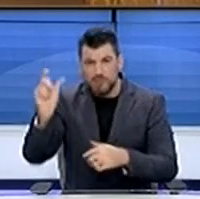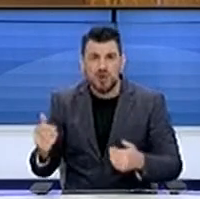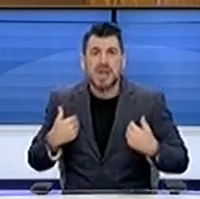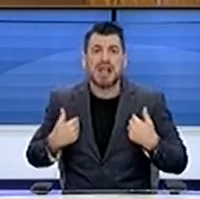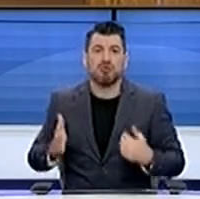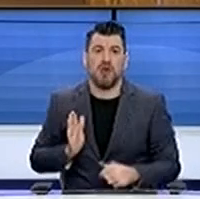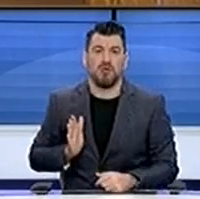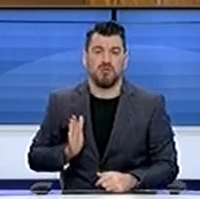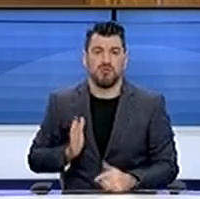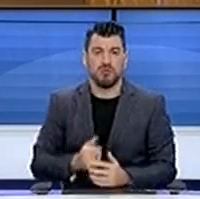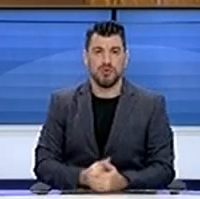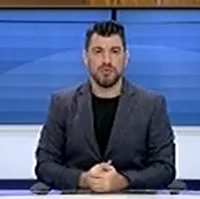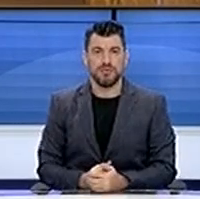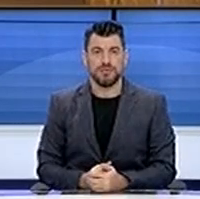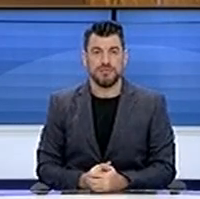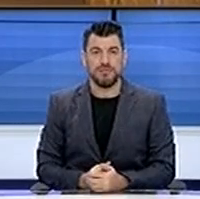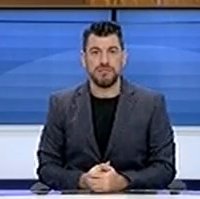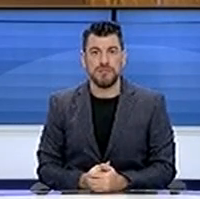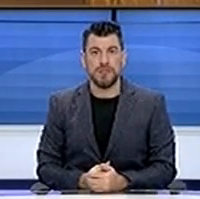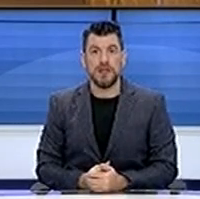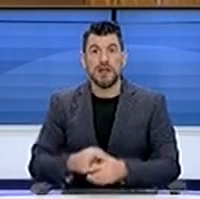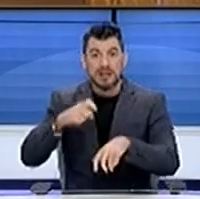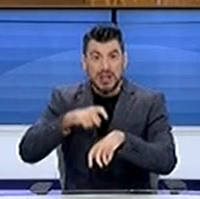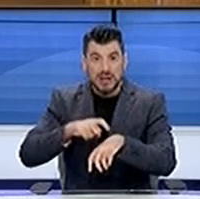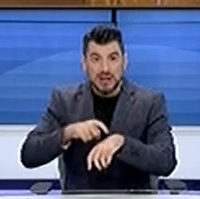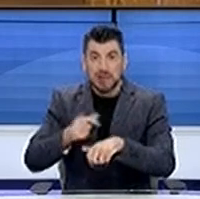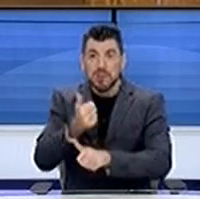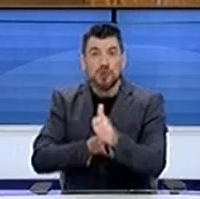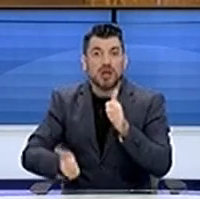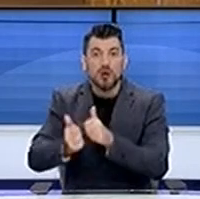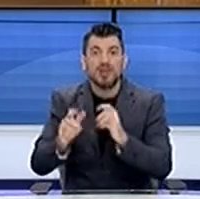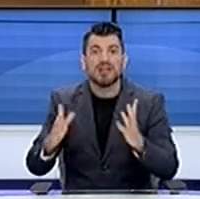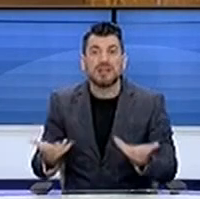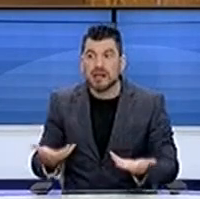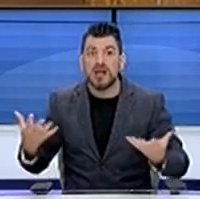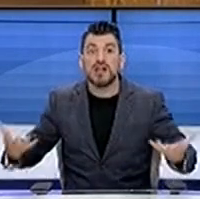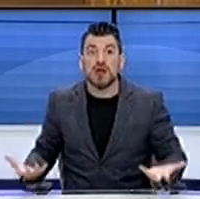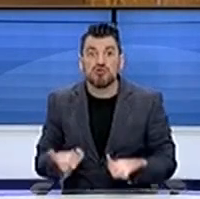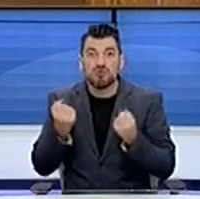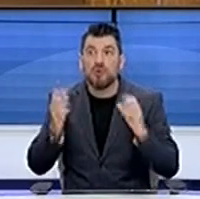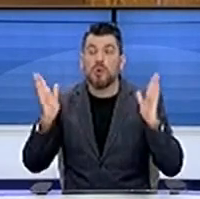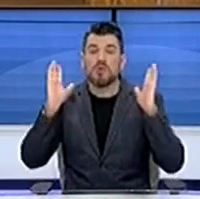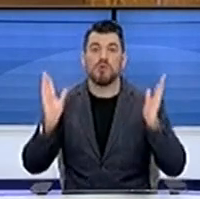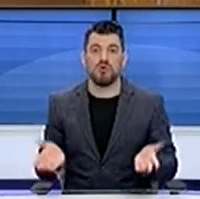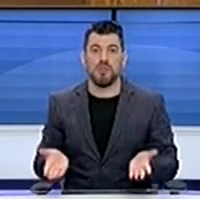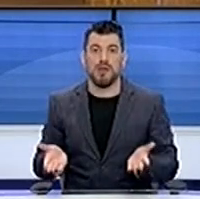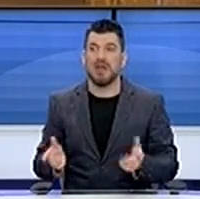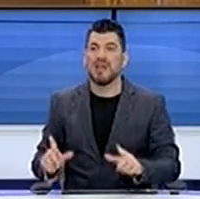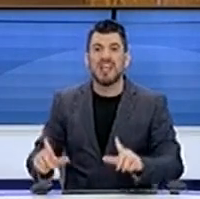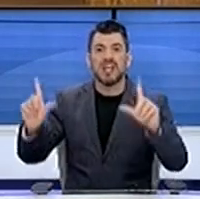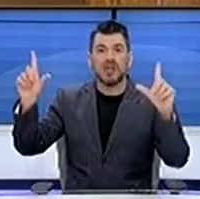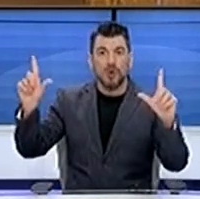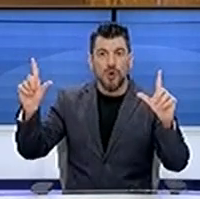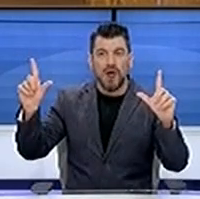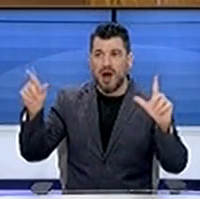εκείνη τη στιγμή βέβαια αυτό που προείχε ήταν να σωθεί οτιδήποτε αν σώζεται. Και η εικόνα που μεταδόθηκε ήταν μια